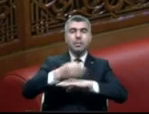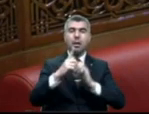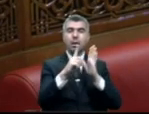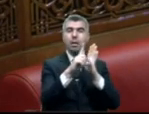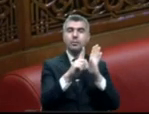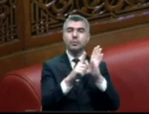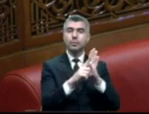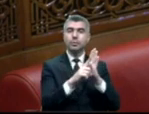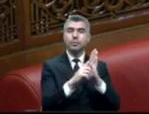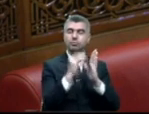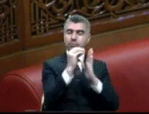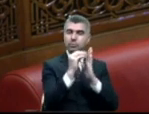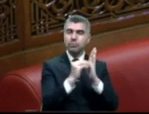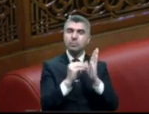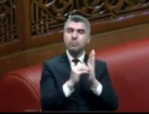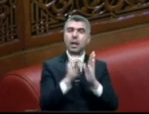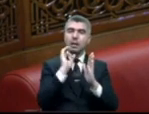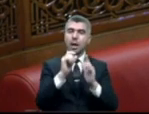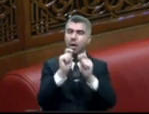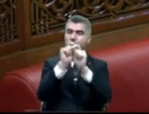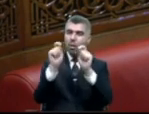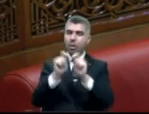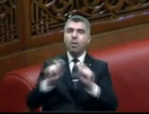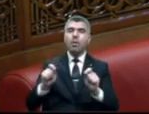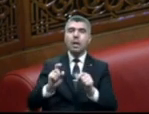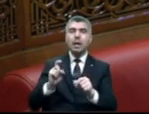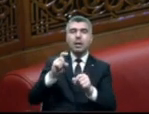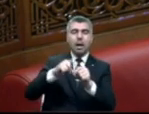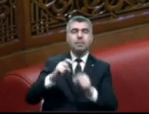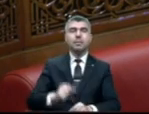القانونية ذات الصلة بحق التنظيم وتوفير شروط ممارسة